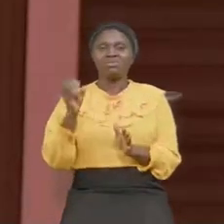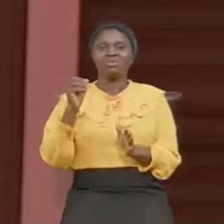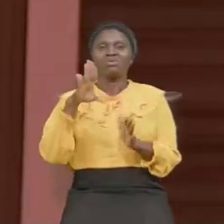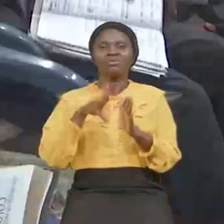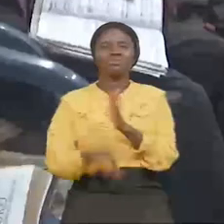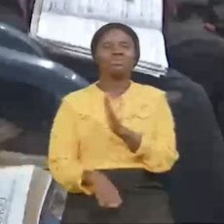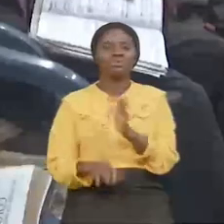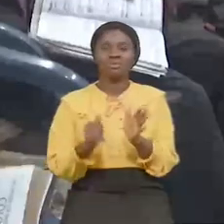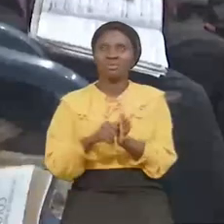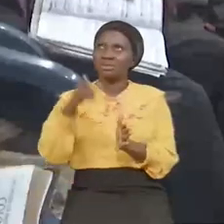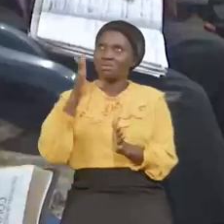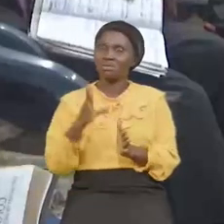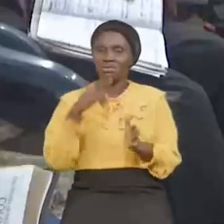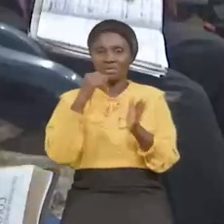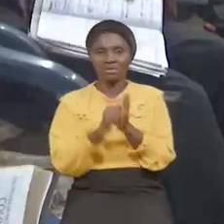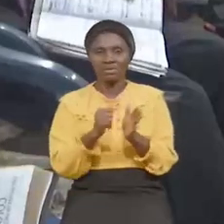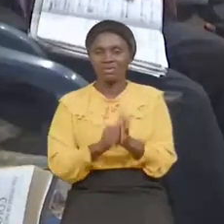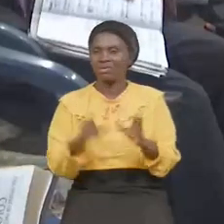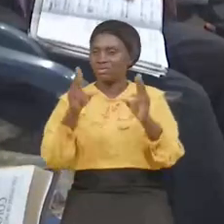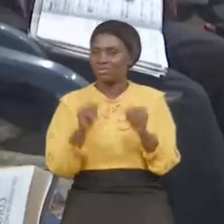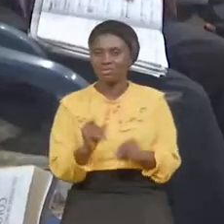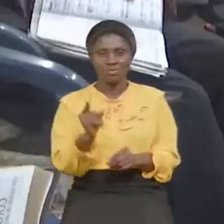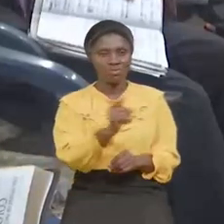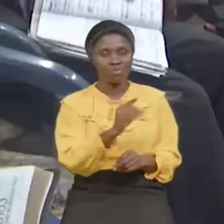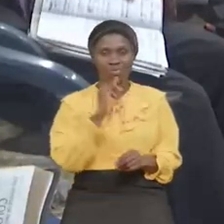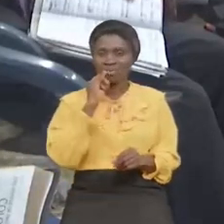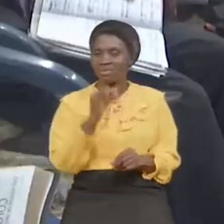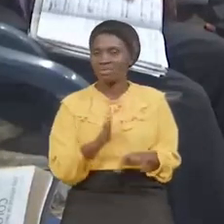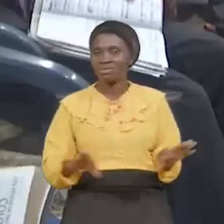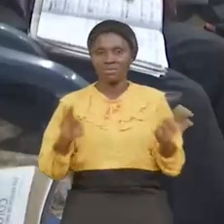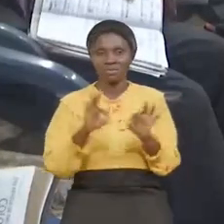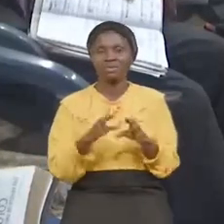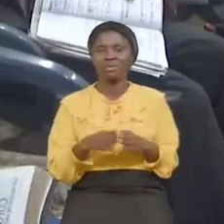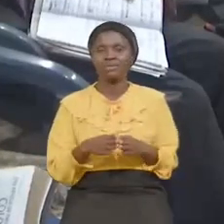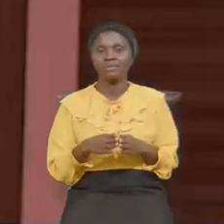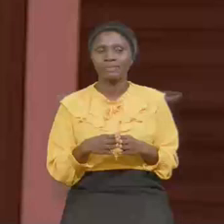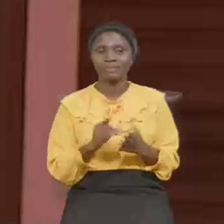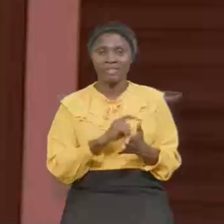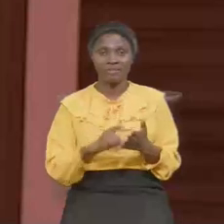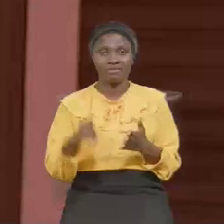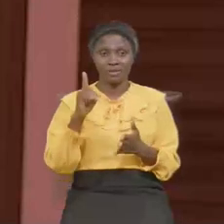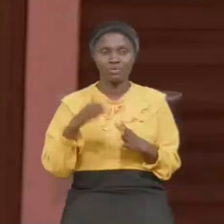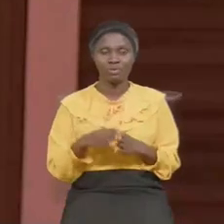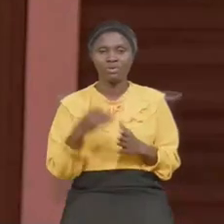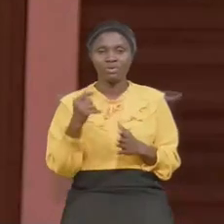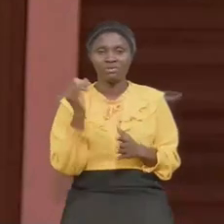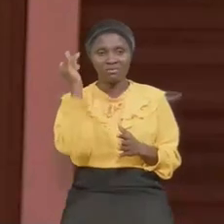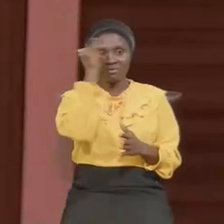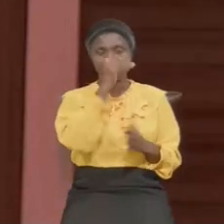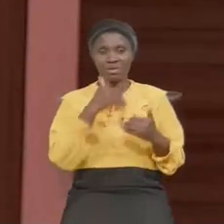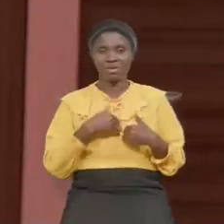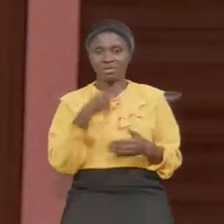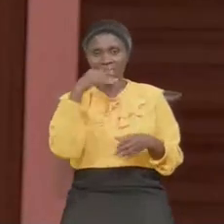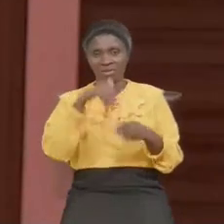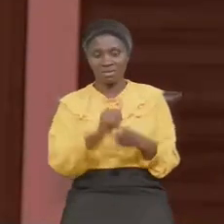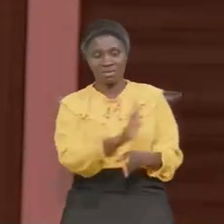rabaissée au point que personne n'est digne. Psaume 53. L'insensé, verset 2, lui